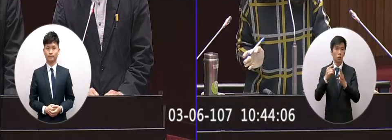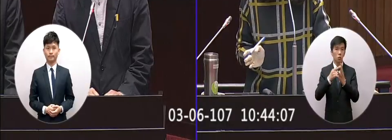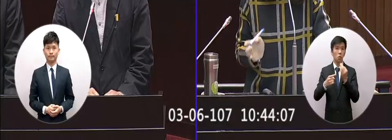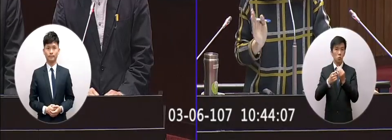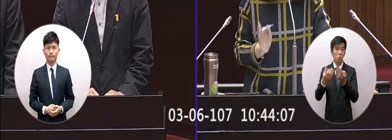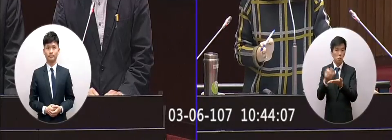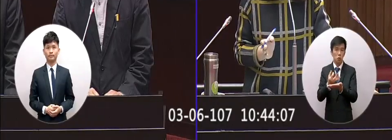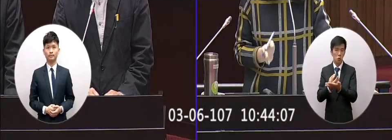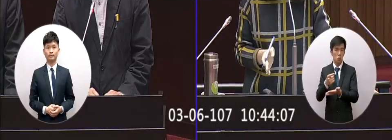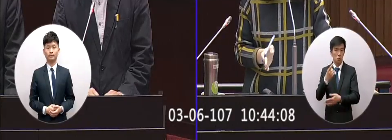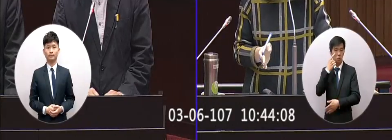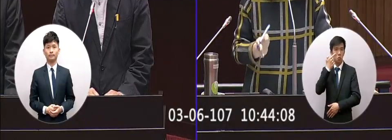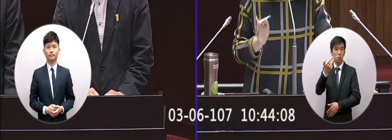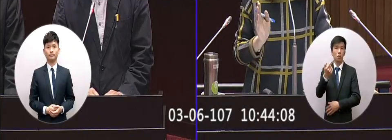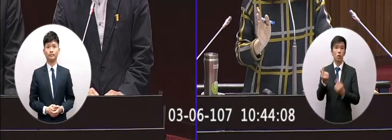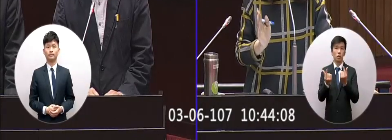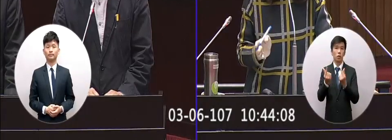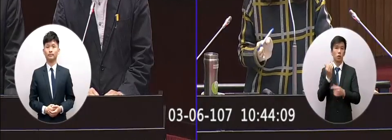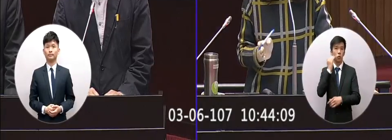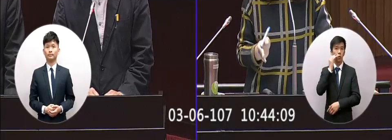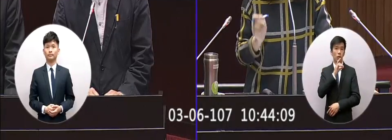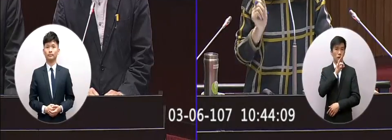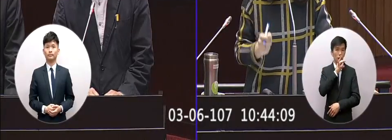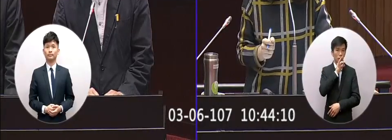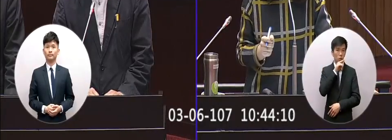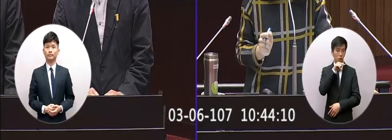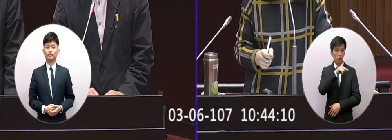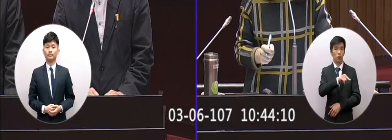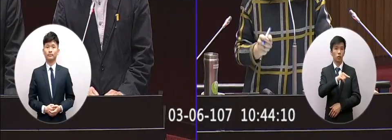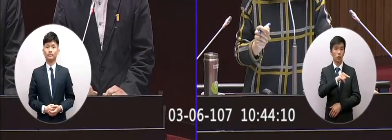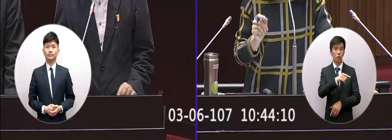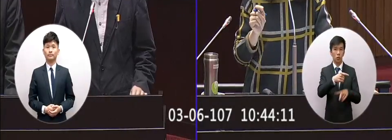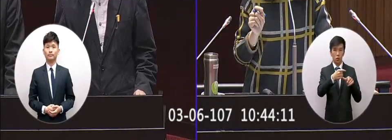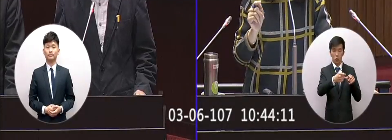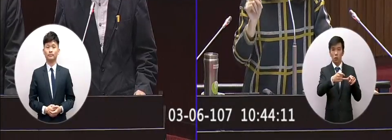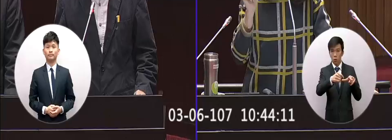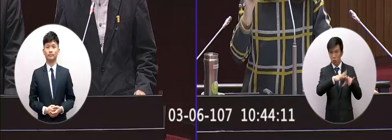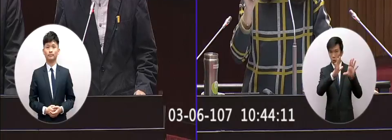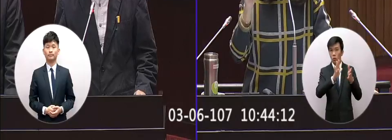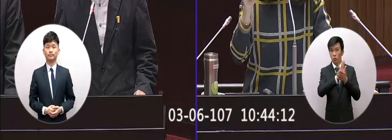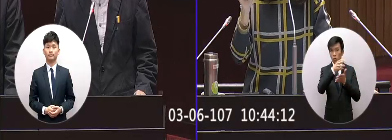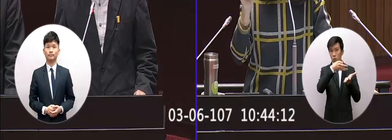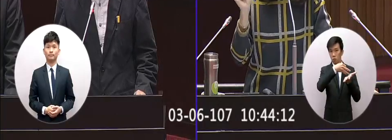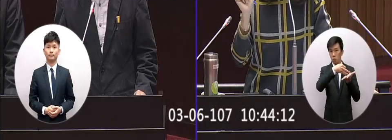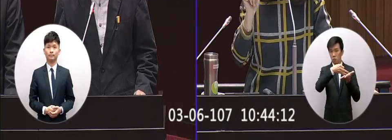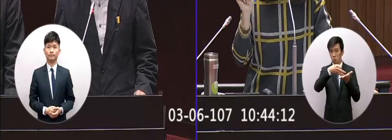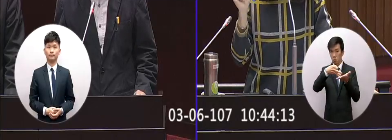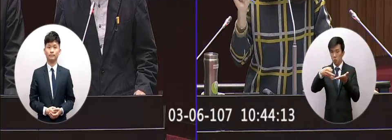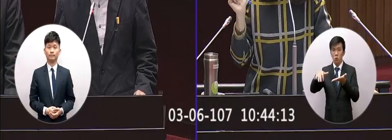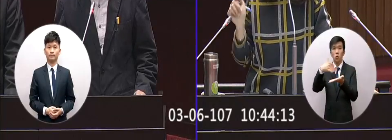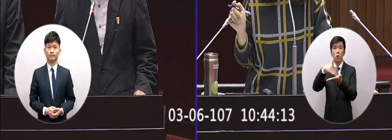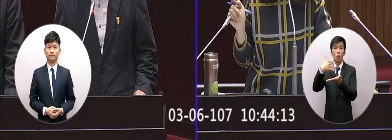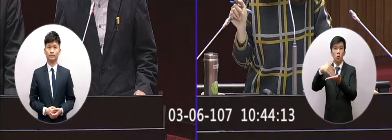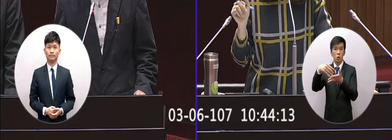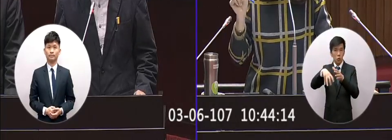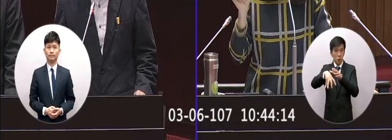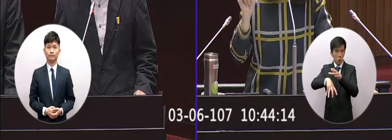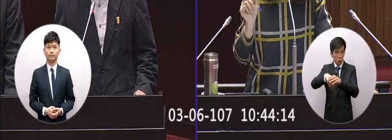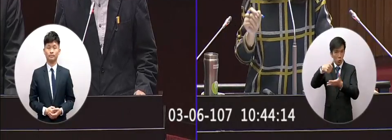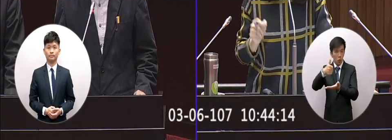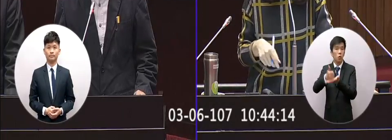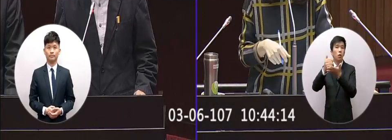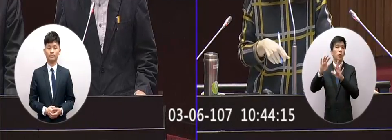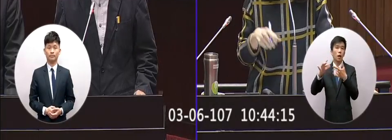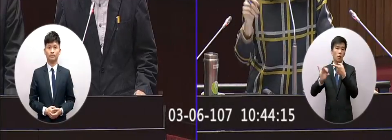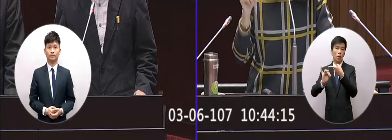常的明显哦。就以台中来讲，你开放了之后去登记的可能 中的这个比例大概是 10% 左右，然后能